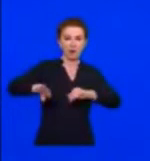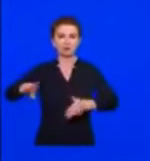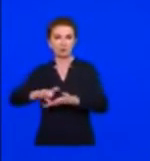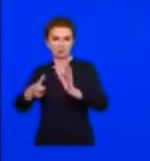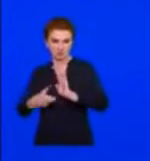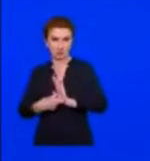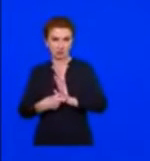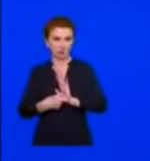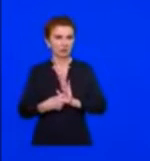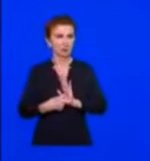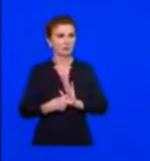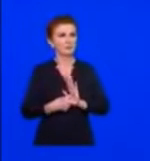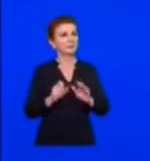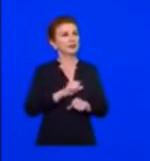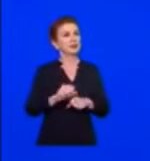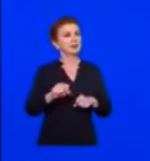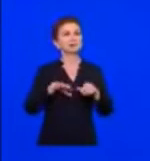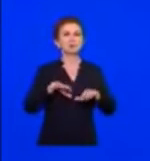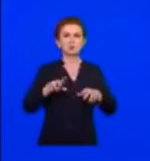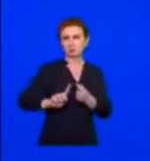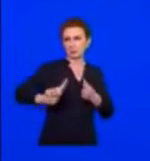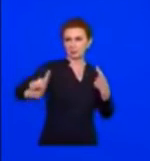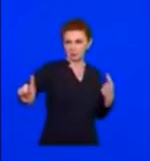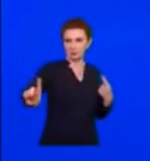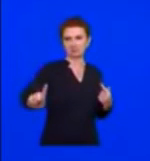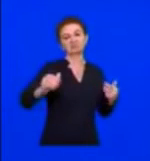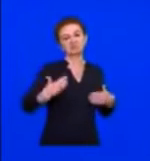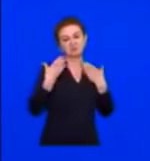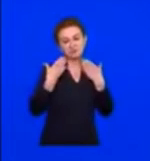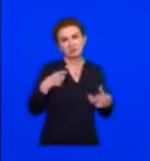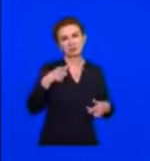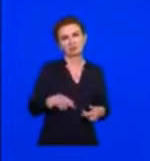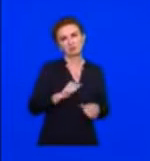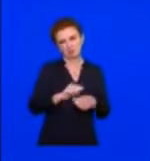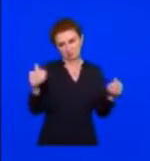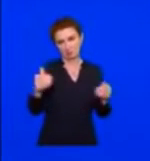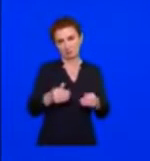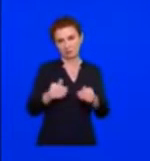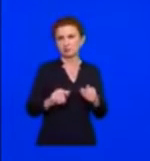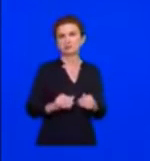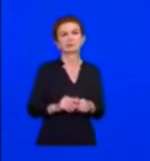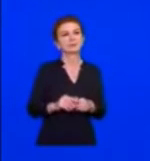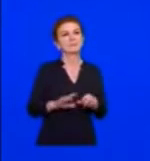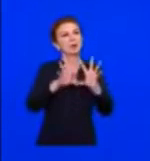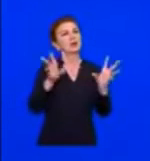jest duże dystansowanie dzięki temu możliwe, a więc wszystkie